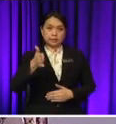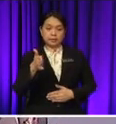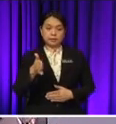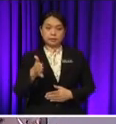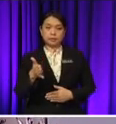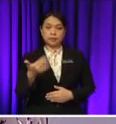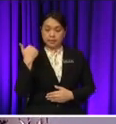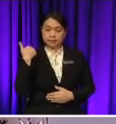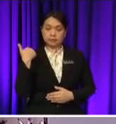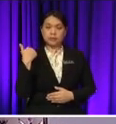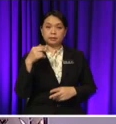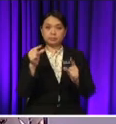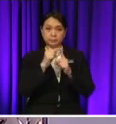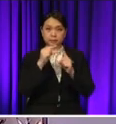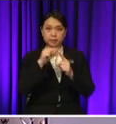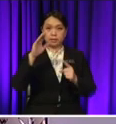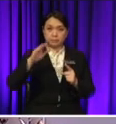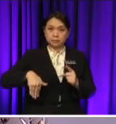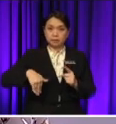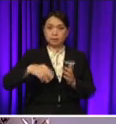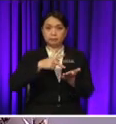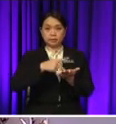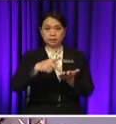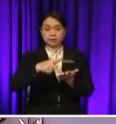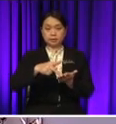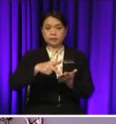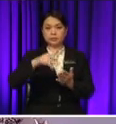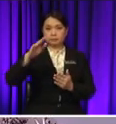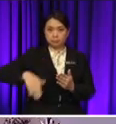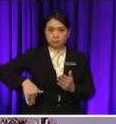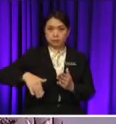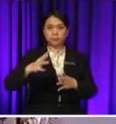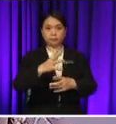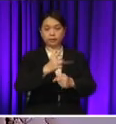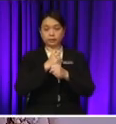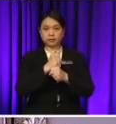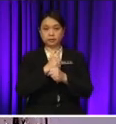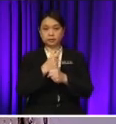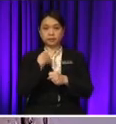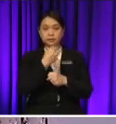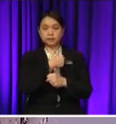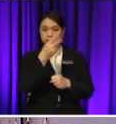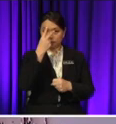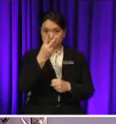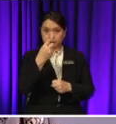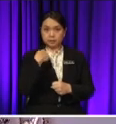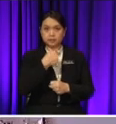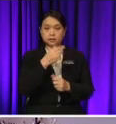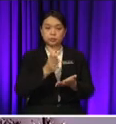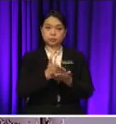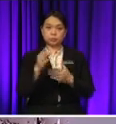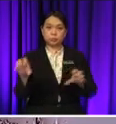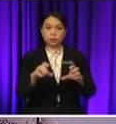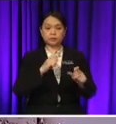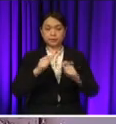muncul perkataan belum tertulis jadi bila kita nampak kita terus buat tindakan tambah